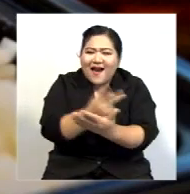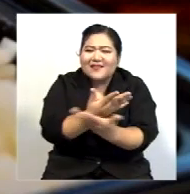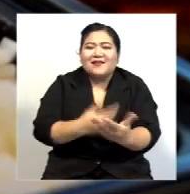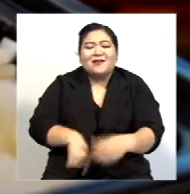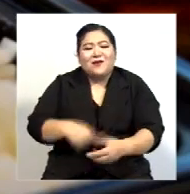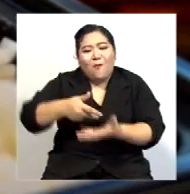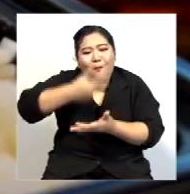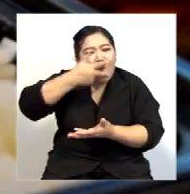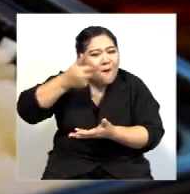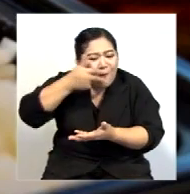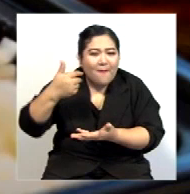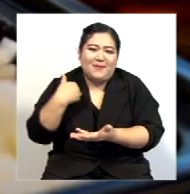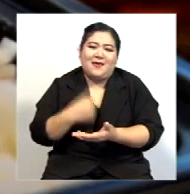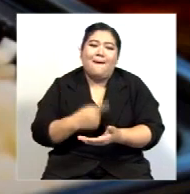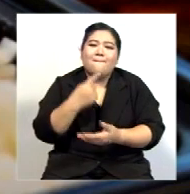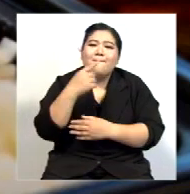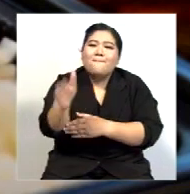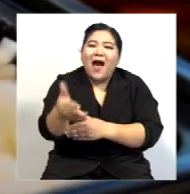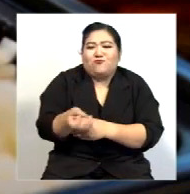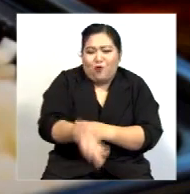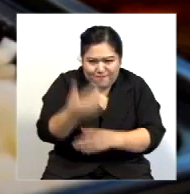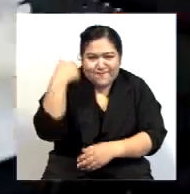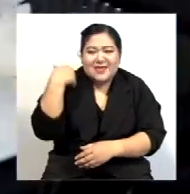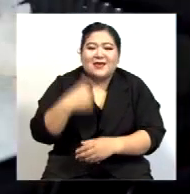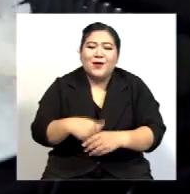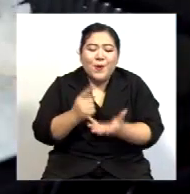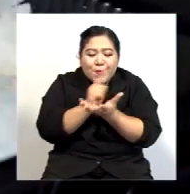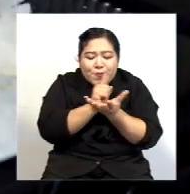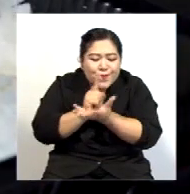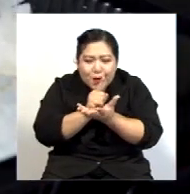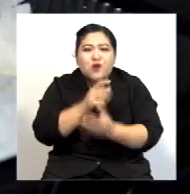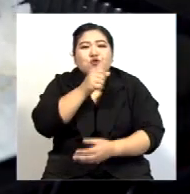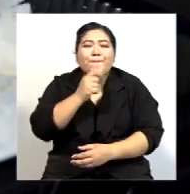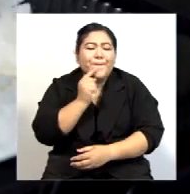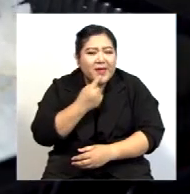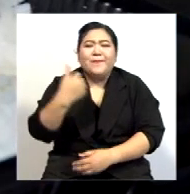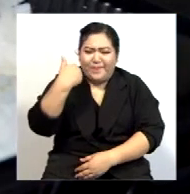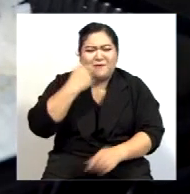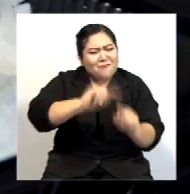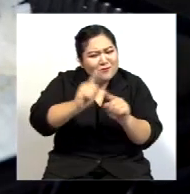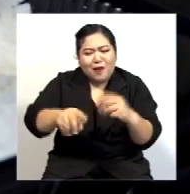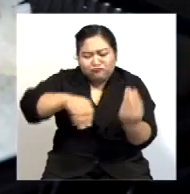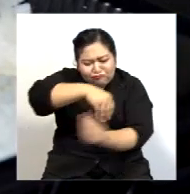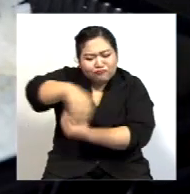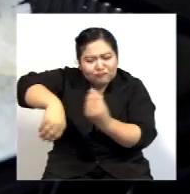เป็นขนมเค้กส้มนะคะแล้วก็มีกับข้าวอื่นๆเป็นเรียกว่าสามารถที่จะทานได้สลับสับเปลี่ยนกันไป